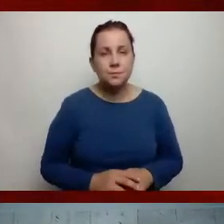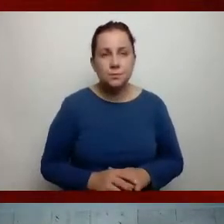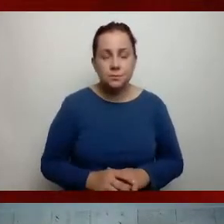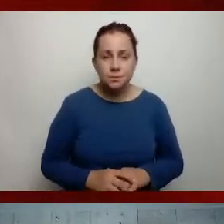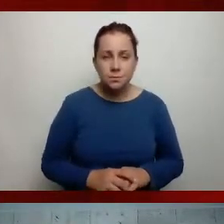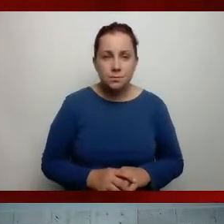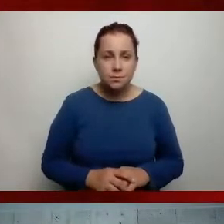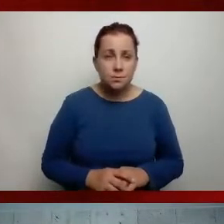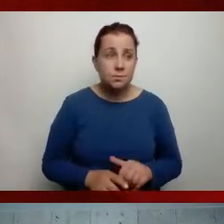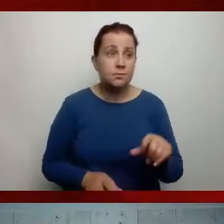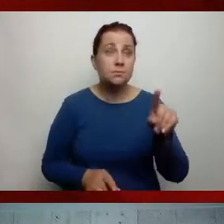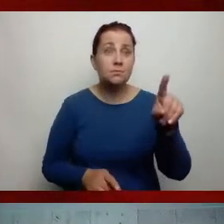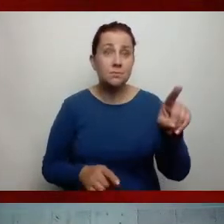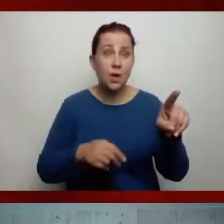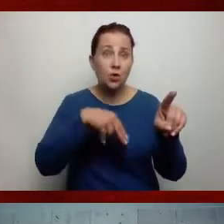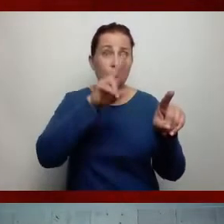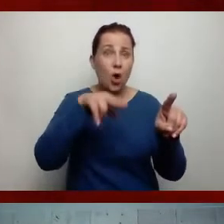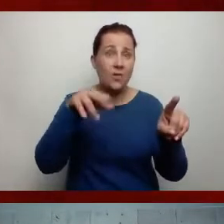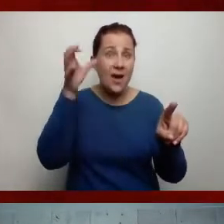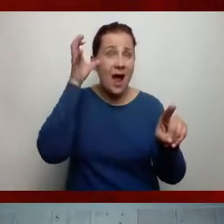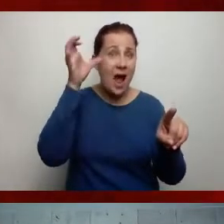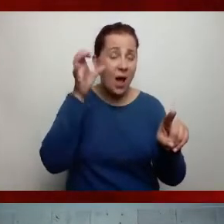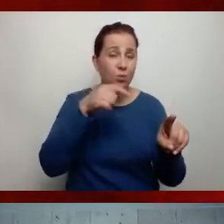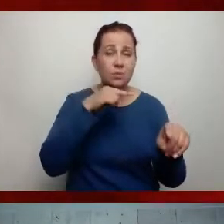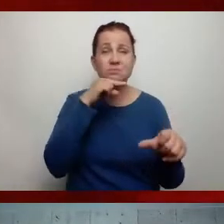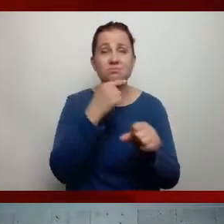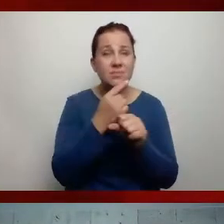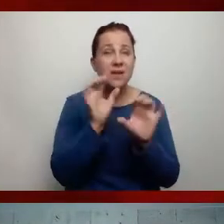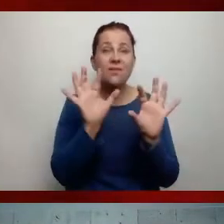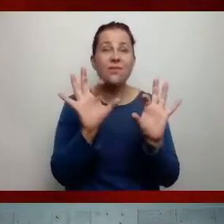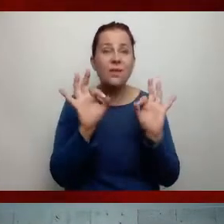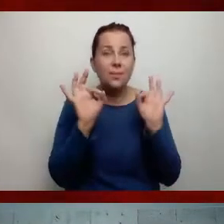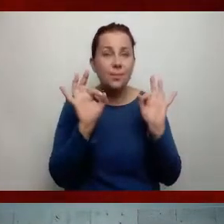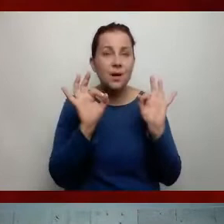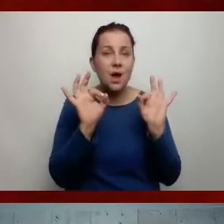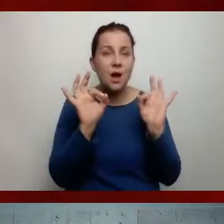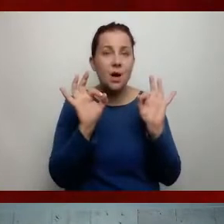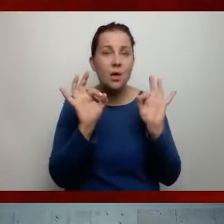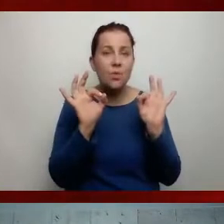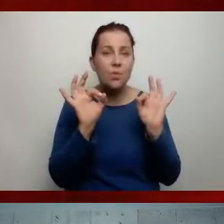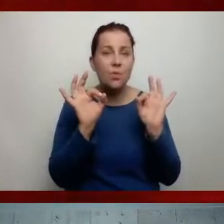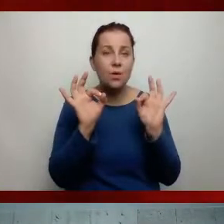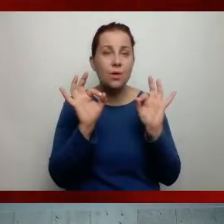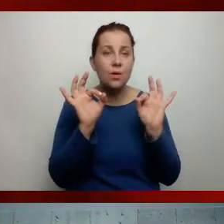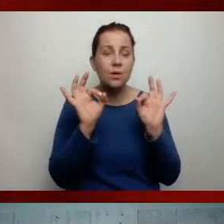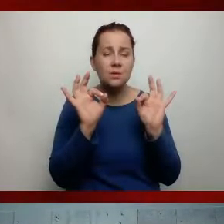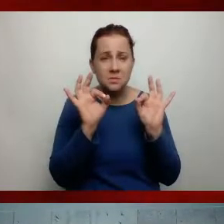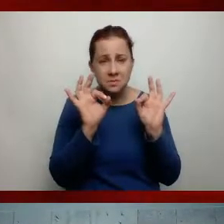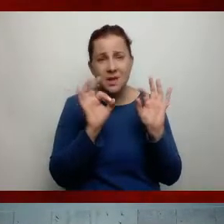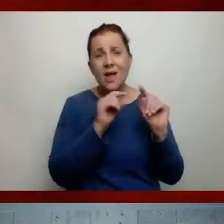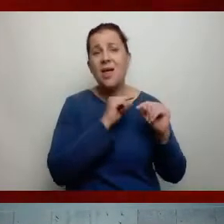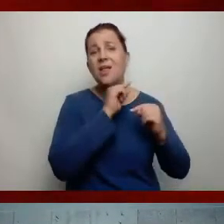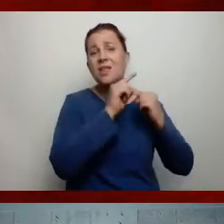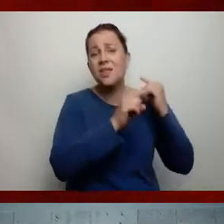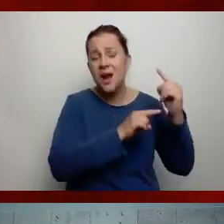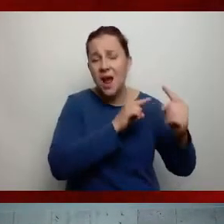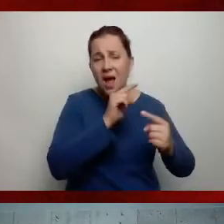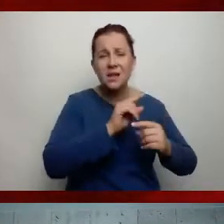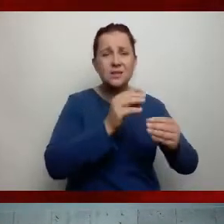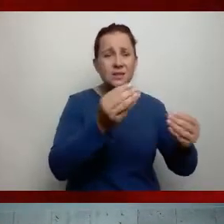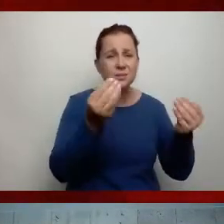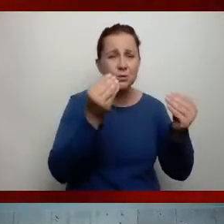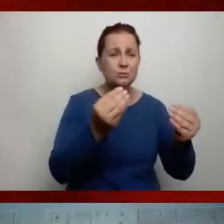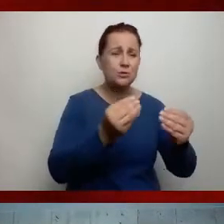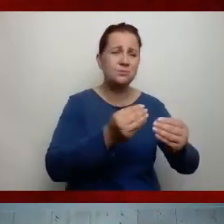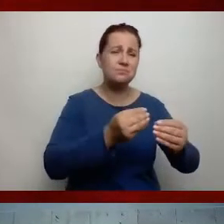Jörn Simen zdecydowanie wybierał te takie, no można powiedzieć, tradycyjne, wylizane,